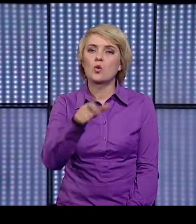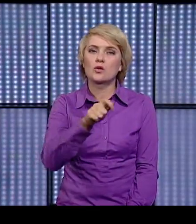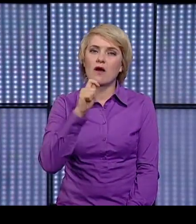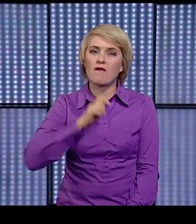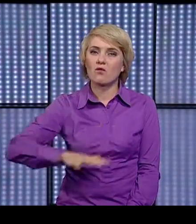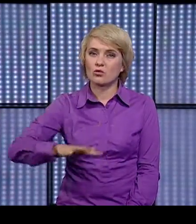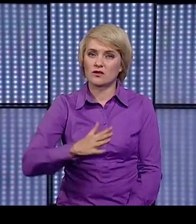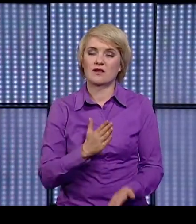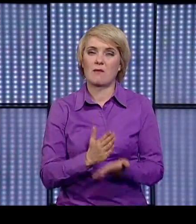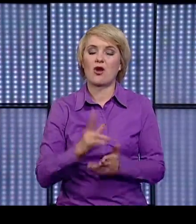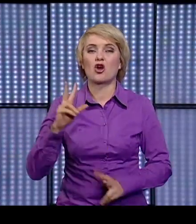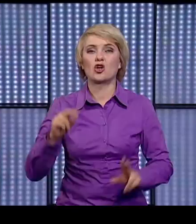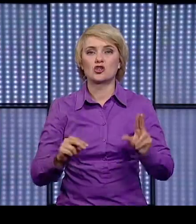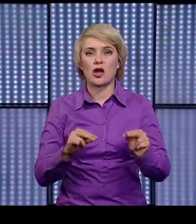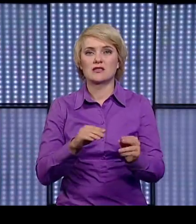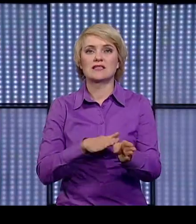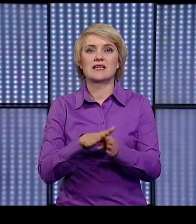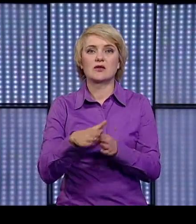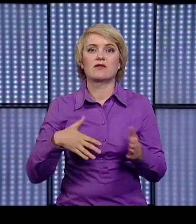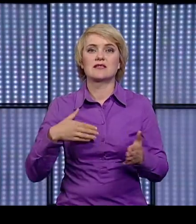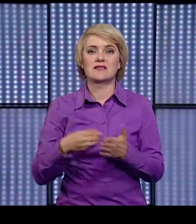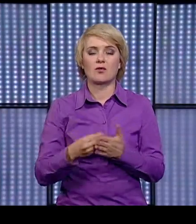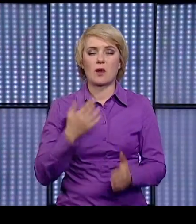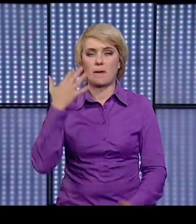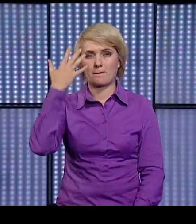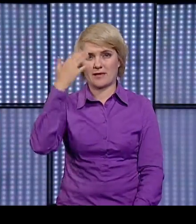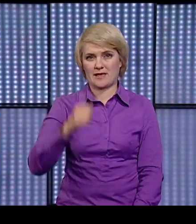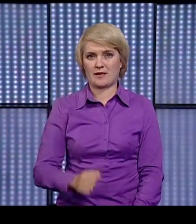має шанс здійснити свої мрії.